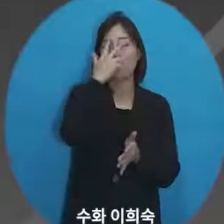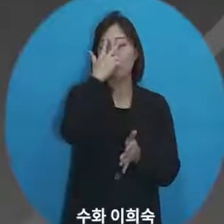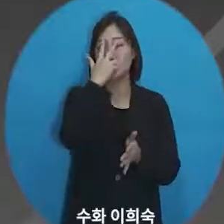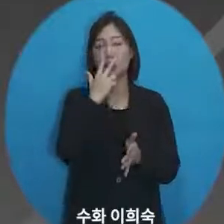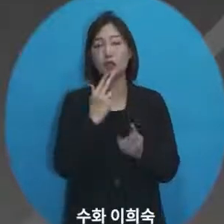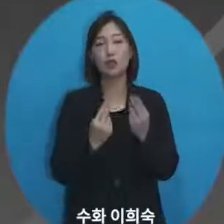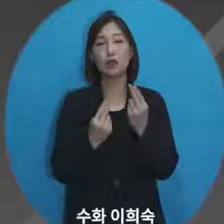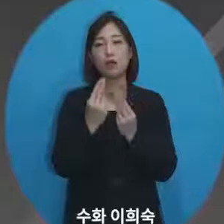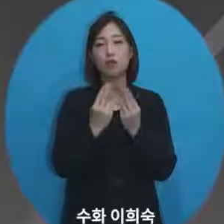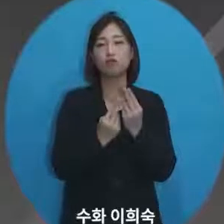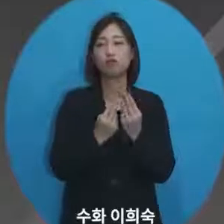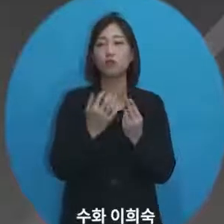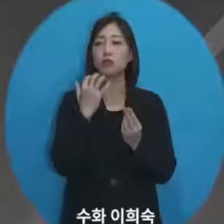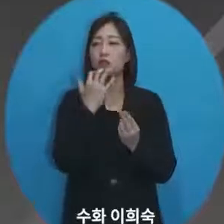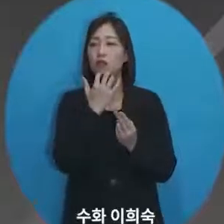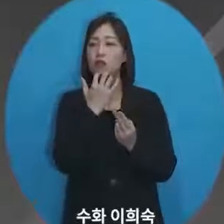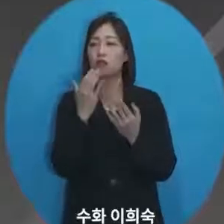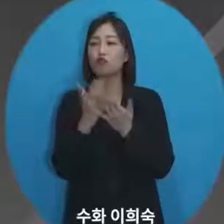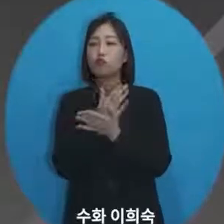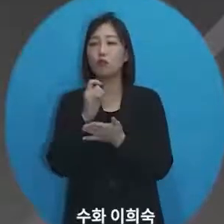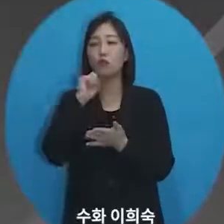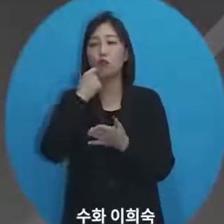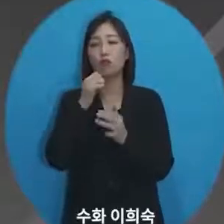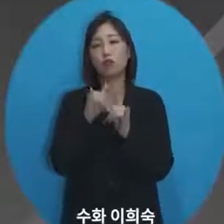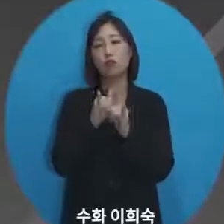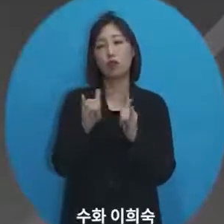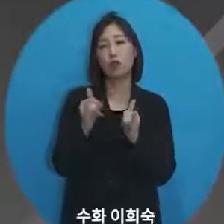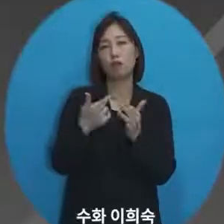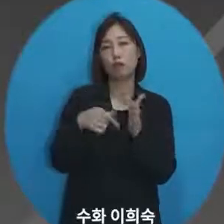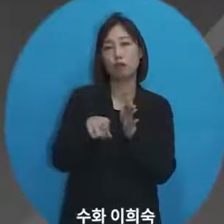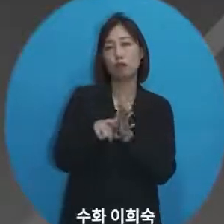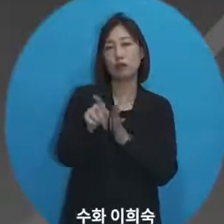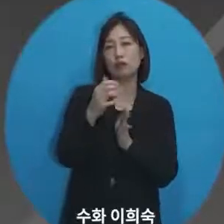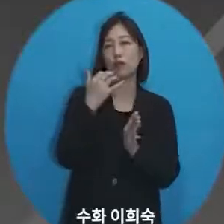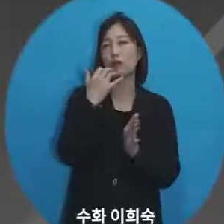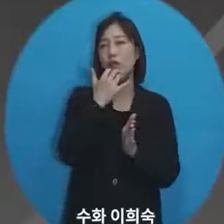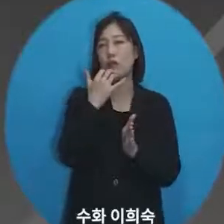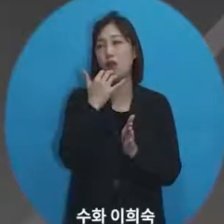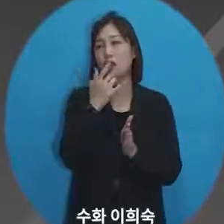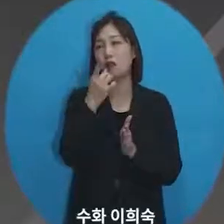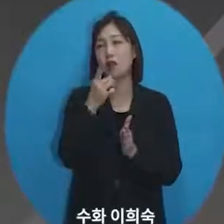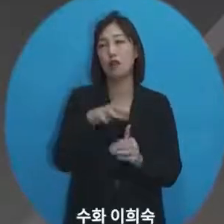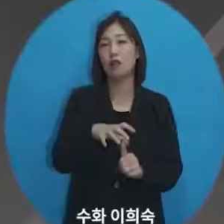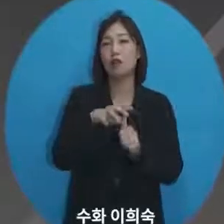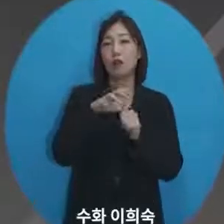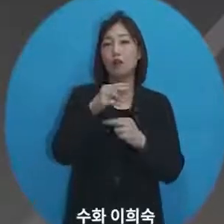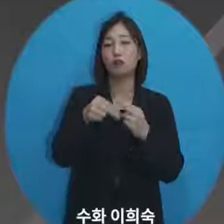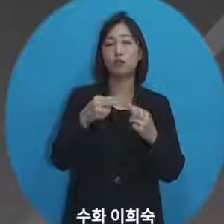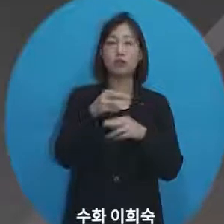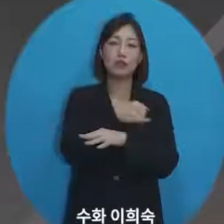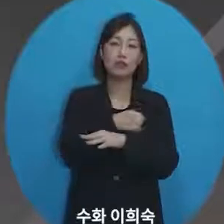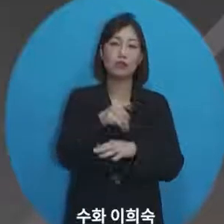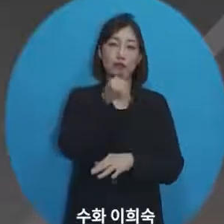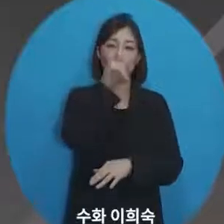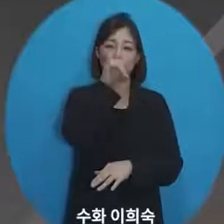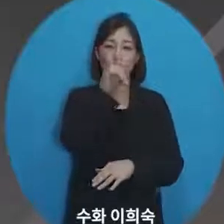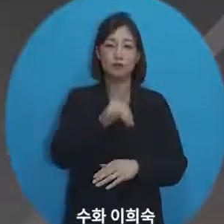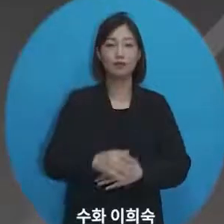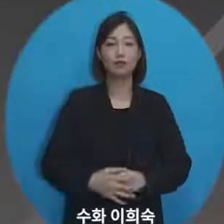저시력자 분들한테는 이 색깔을 통한 안내가 동시에 이루어지고 있는 것을 알 수가